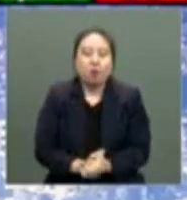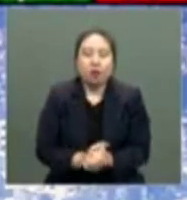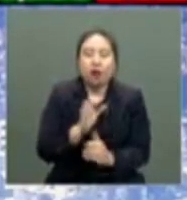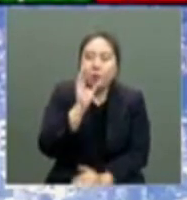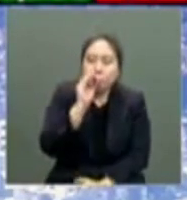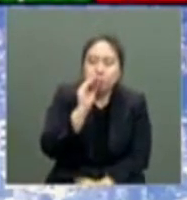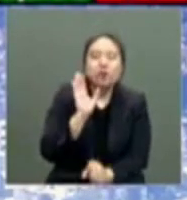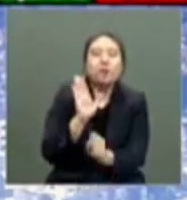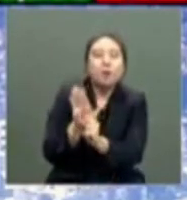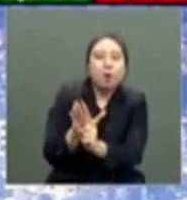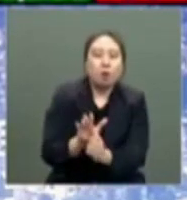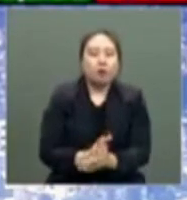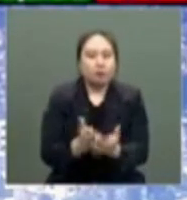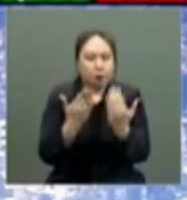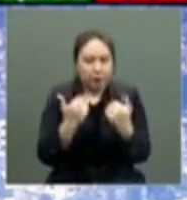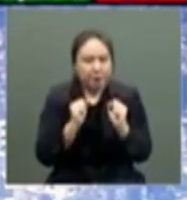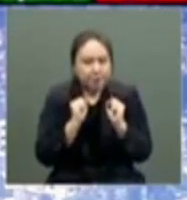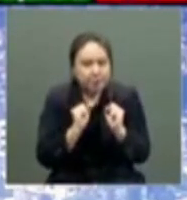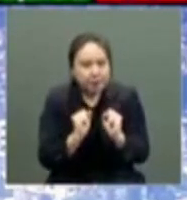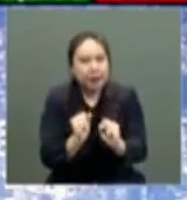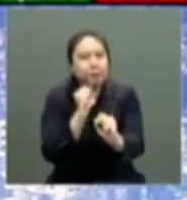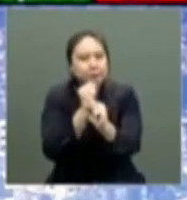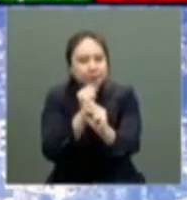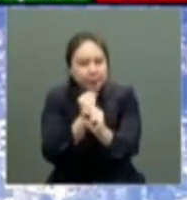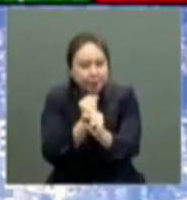ขอชิมทางกระทรวงวัฒนธรรมบอกแล้วว่าแค่รดน้ำพอยังใส่หน้ากากอนามัยอยู่นะครับหน้ากากผ้าอยู่รดน้ำขอพรนะครับคำว่ารอคำว่ารดน้ำที่อยู่ใกล้ๆก็ไม่ได้นะครับแค่พูดกันก็ดีนะครับตอนนี้ทำwithทุกวิธีที่จะต้องห่างไกลจากคนที่เรารักไว้แล้วก็จะหาโรคได้ด้วยแต่ว่าใจยังถึงกันยังมีความรู้สึกที่ดีต่อกันยังทำเรียงตามที่ดีต่อกันนะครับรดน้ำอัญชันทดน้ำห้ามบอกแม่ผมพูดไปผิดไปรดน้ำก็ห้ามเดินทางกลับภูมิลำเนาก็ไม่ควรนะครับแล้วก็งดร่วมพิธีกรรมทุกอย่างห้ามใช้โซเ****ลมีเดียแทนใช้ส่งน้ำพระแทนส่วนน้ำพระนี้ก็จะไปจะเป็นมุมมุมพร้อมๆกันนะฮะทีละคนจัดคิวเข้าไปนะครับแล้วก็จัดแล้วก็ทีละคนทีละคนน้ำที่สัมผัสกันพัชนะต่างๆที่สัมผัสกันก็ไม่ต้องใช้ซ้ำกันนะครับอย่างที่เราเคยบอกขึ้นร้อนช้อนกลางตอนกลางส่วนตัว